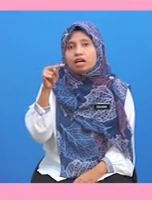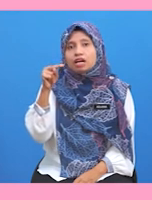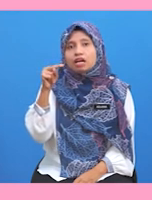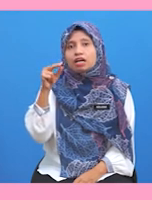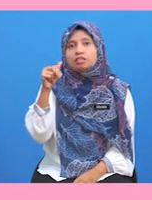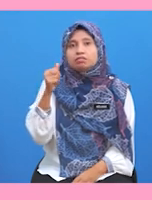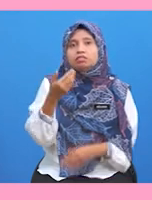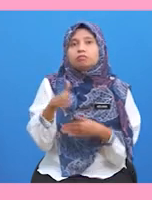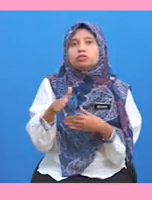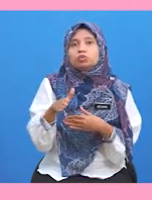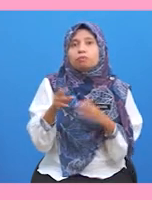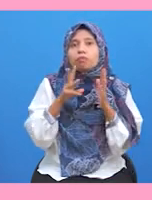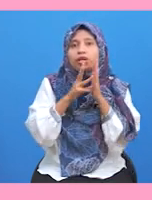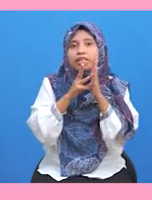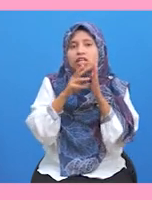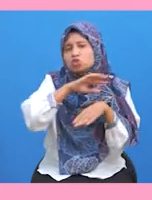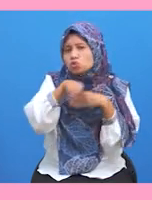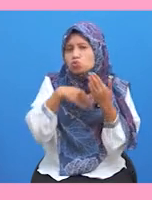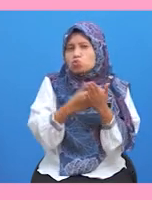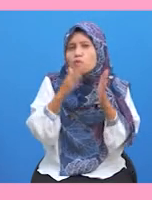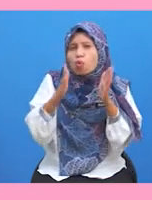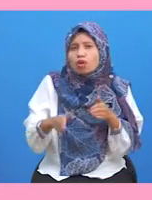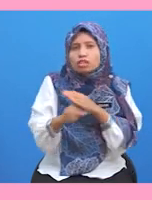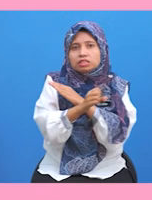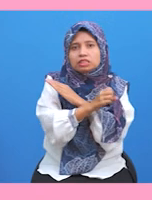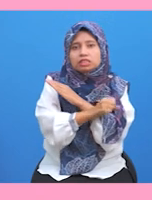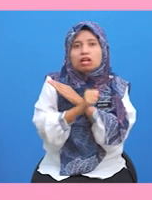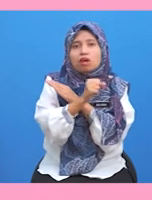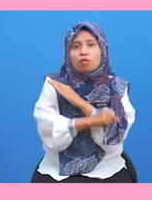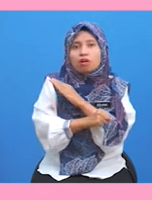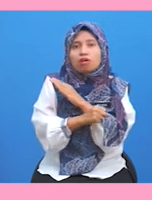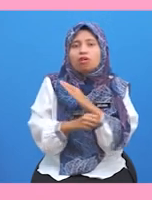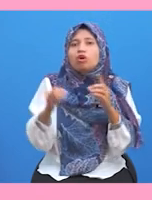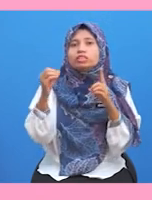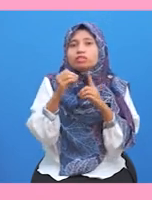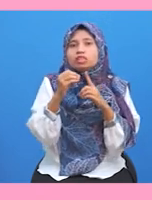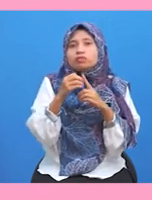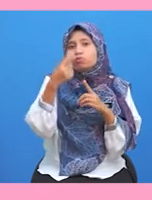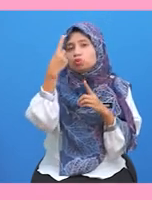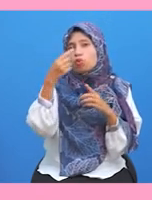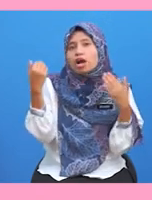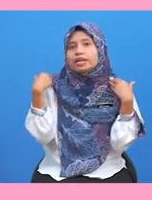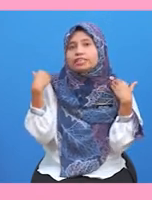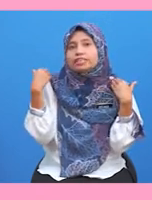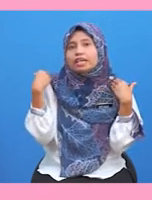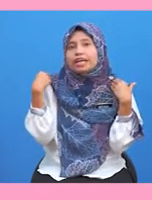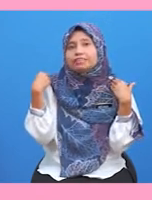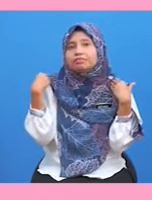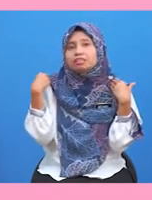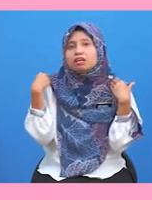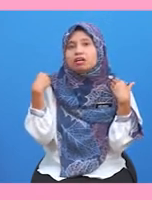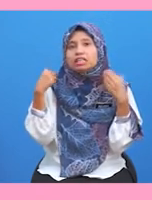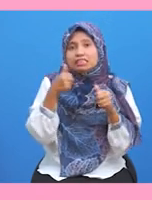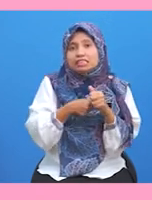Sarawak. Objektif dan matlamat persidangan ini pula adalah untuk mengadakan demonstrasi pada